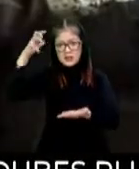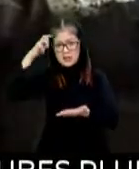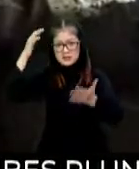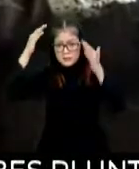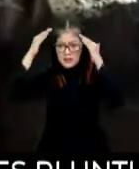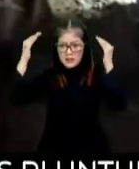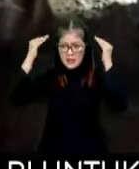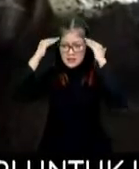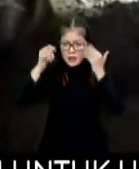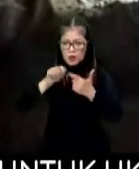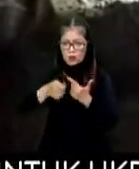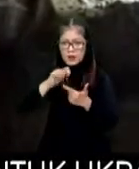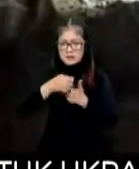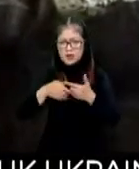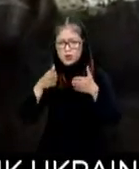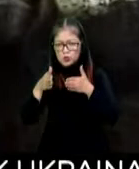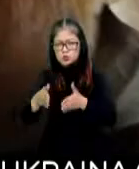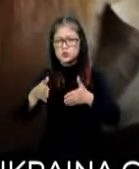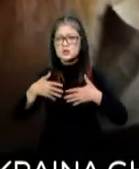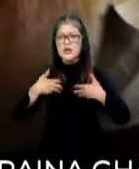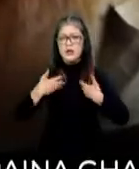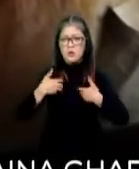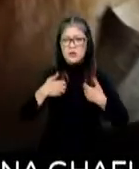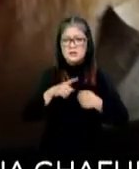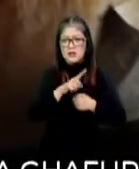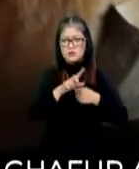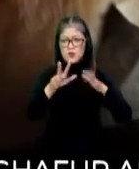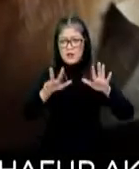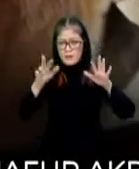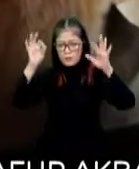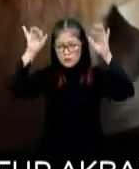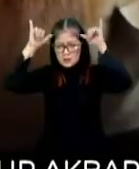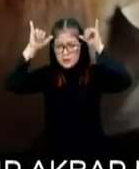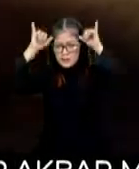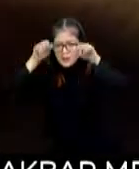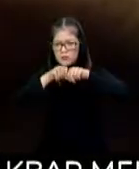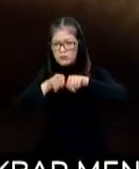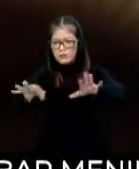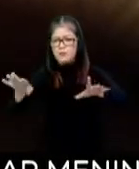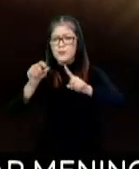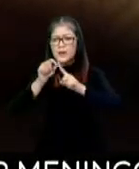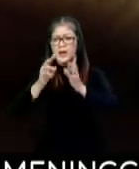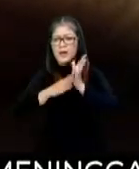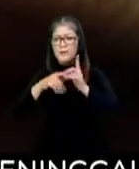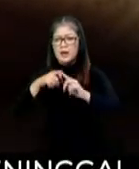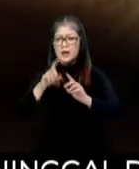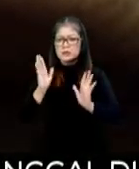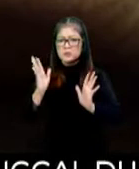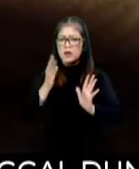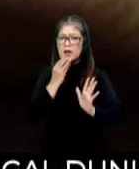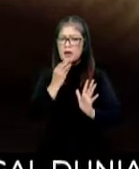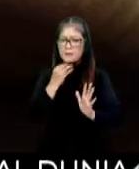Lumajang bidang peternakan, 380 ekor sapi terpapar wabah penyakit mulut dan kuku, sedangkan untuk kambing baru 7 ekor